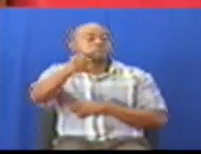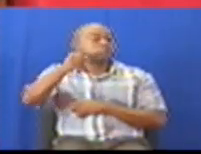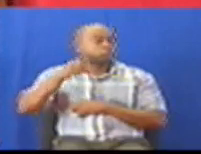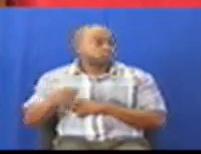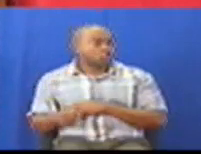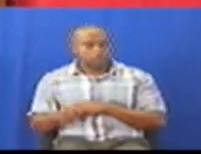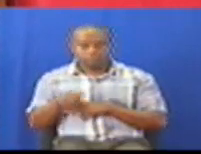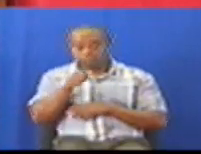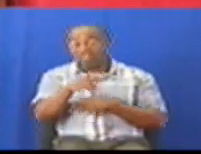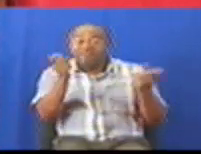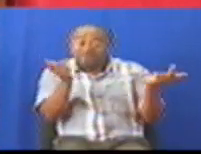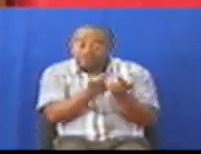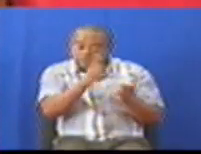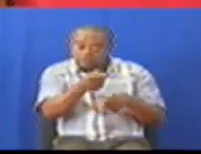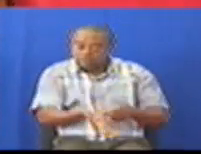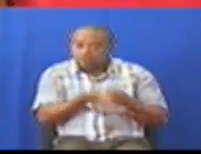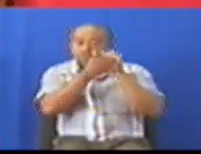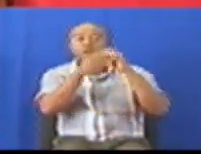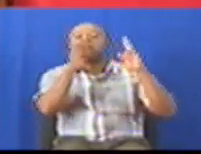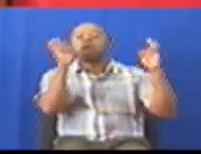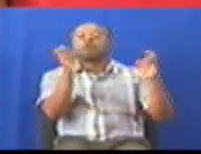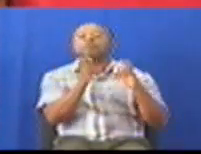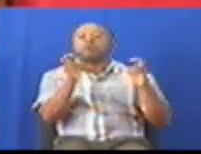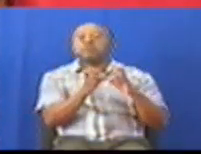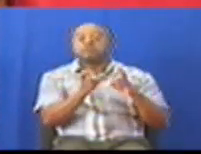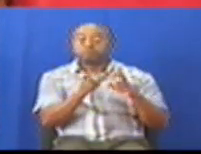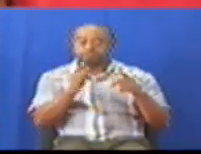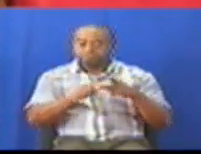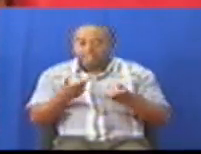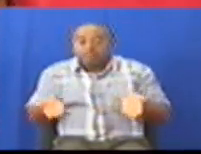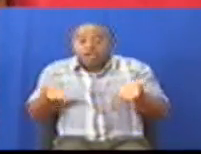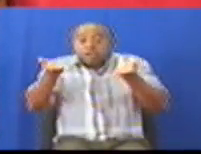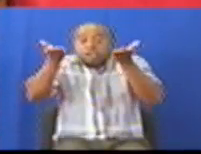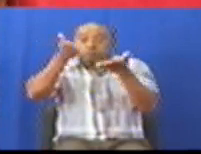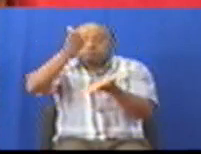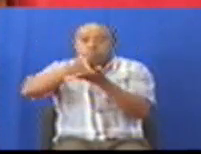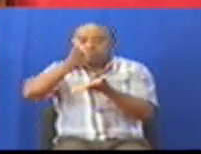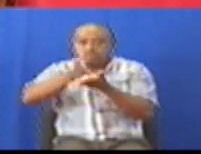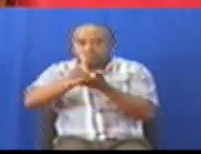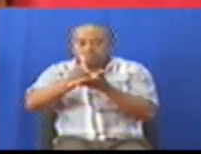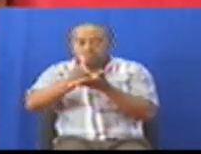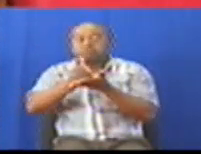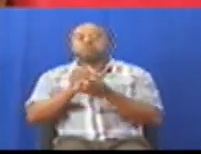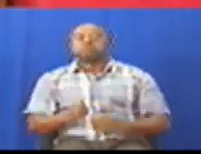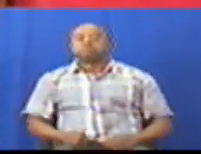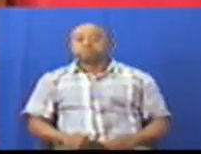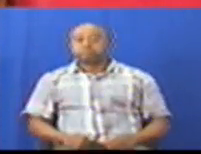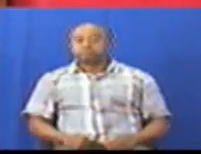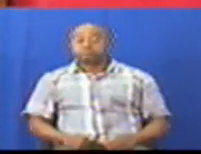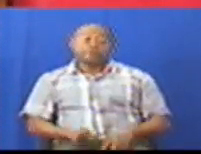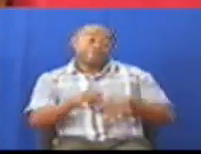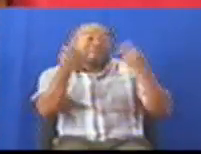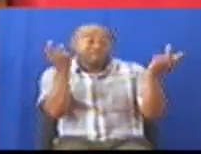zitasaidia sana vile vile na umeme, na kuleta maendeleo ya uhakika na ya haraka. Pamoja na